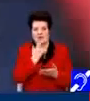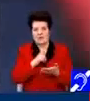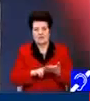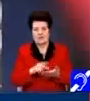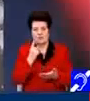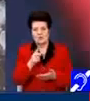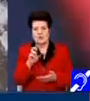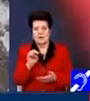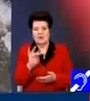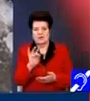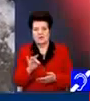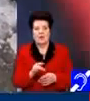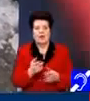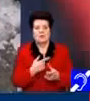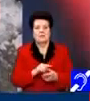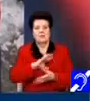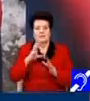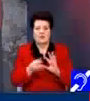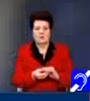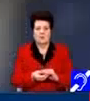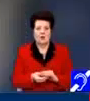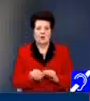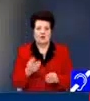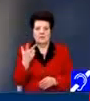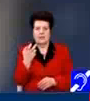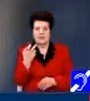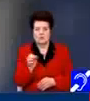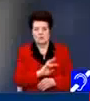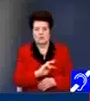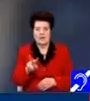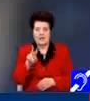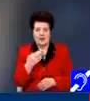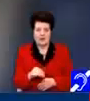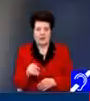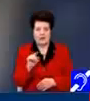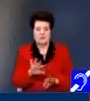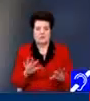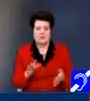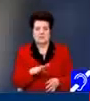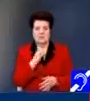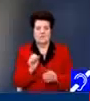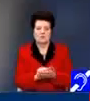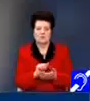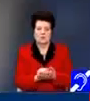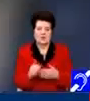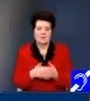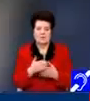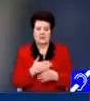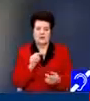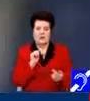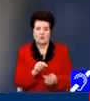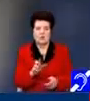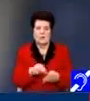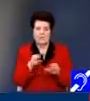unor branduri renumite. Valoarea totală a bunurilor se ridică la 300.000 de lei. În acest caz a fost inițiat un dosar penal pentru